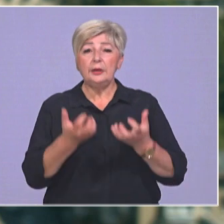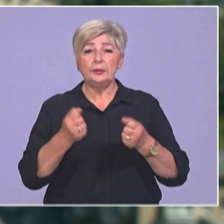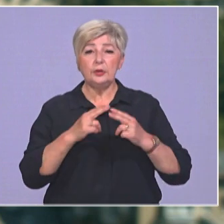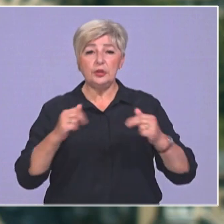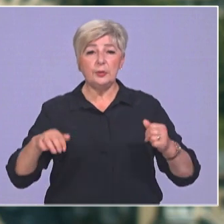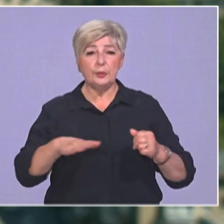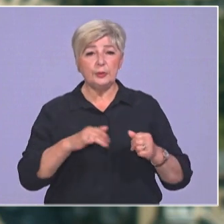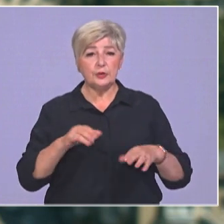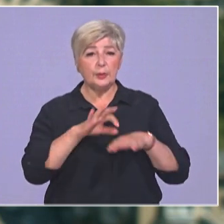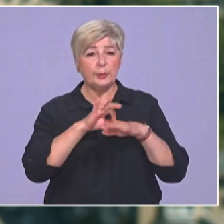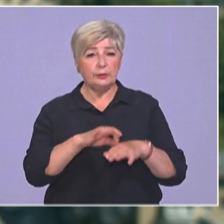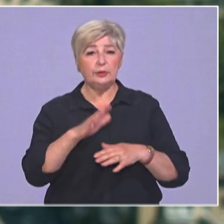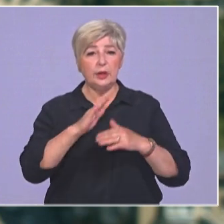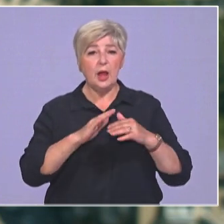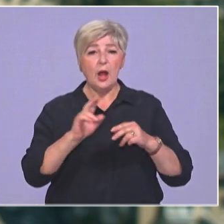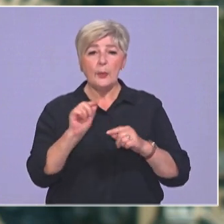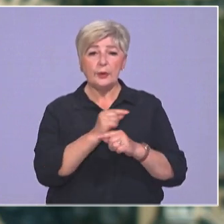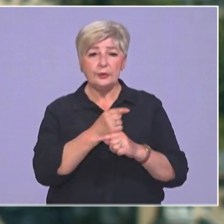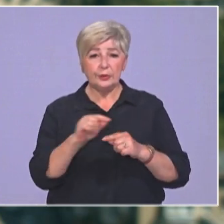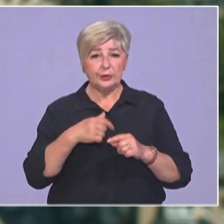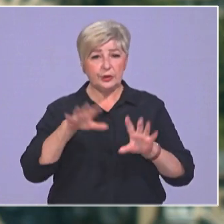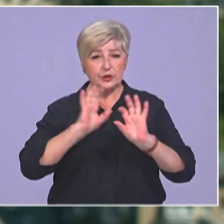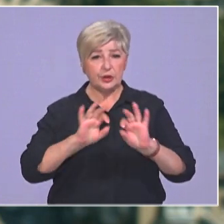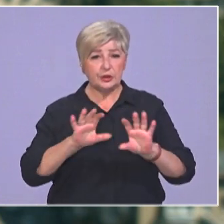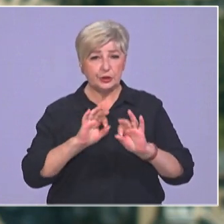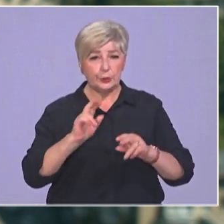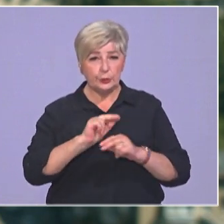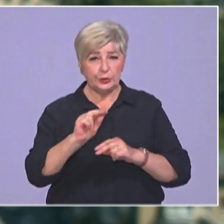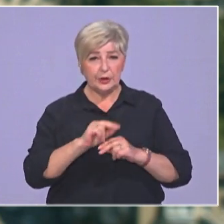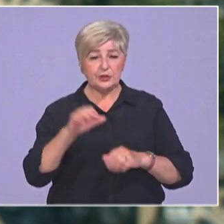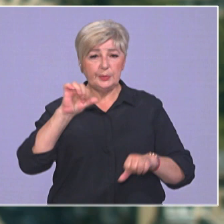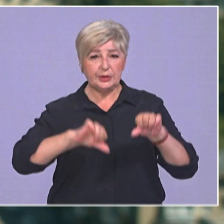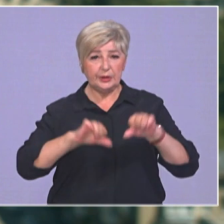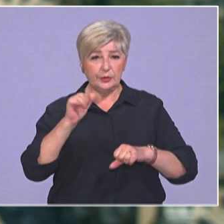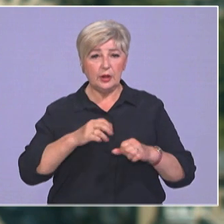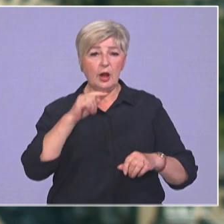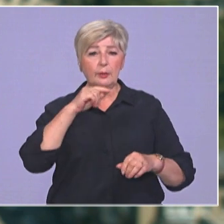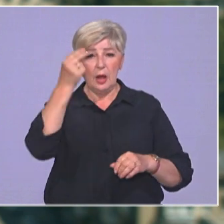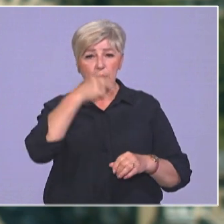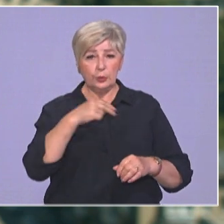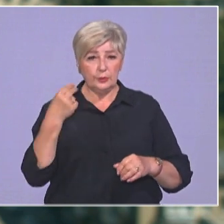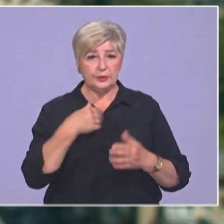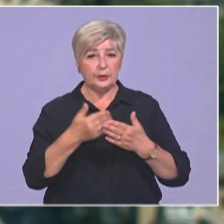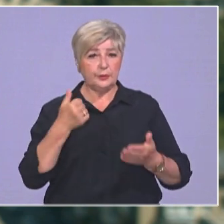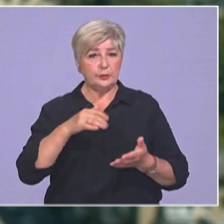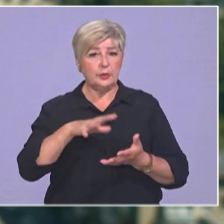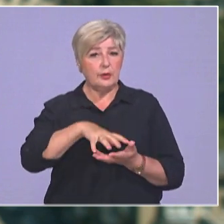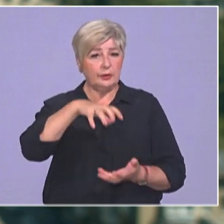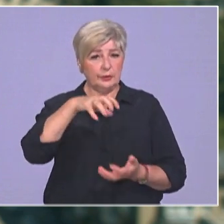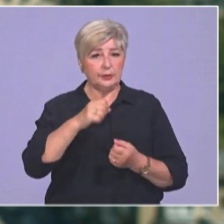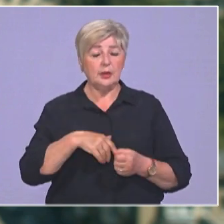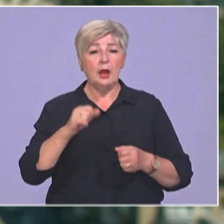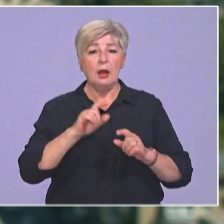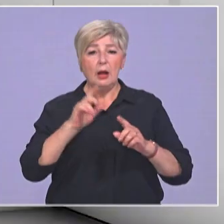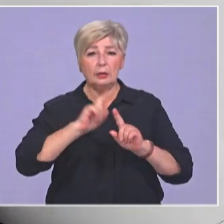Рятувальники Дніпропетровщини провели профілактичний інструктаж з представниками духовенства напередодні Великодніх свят. Надзвичайники